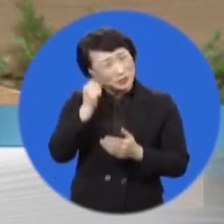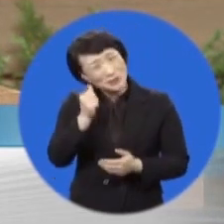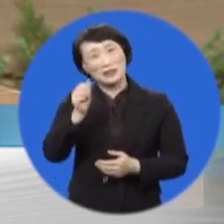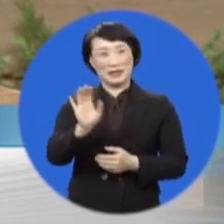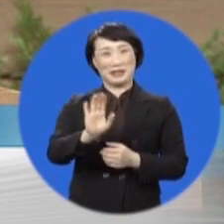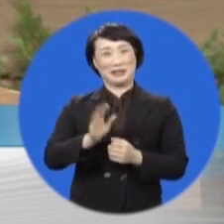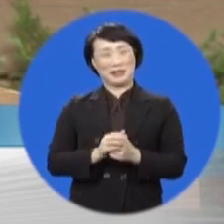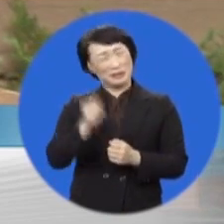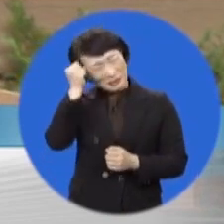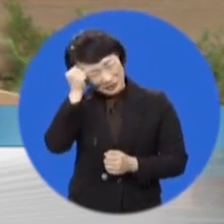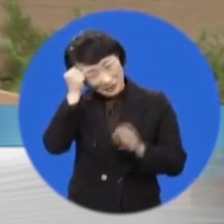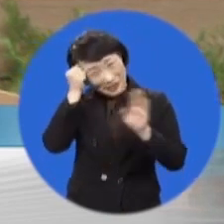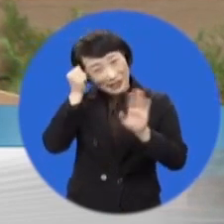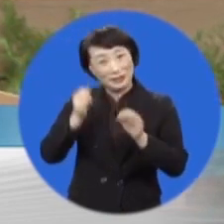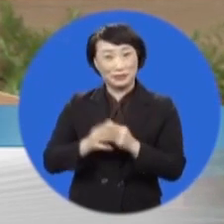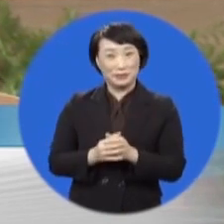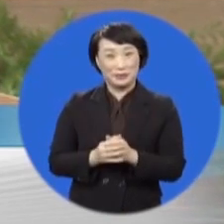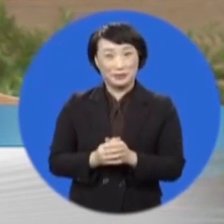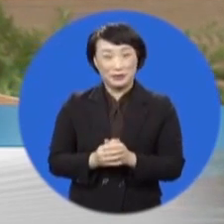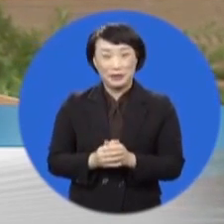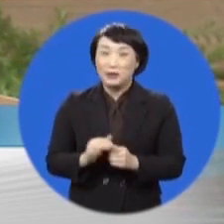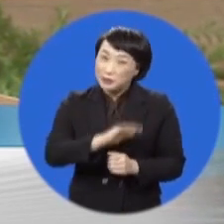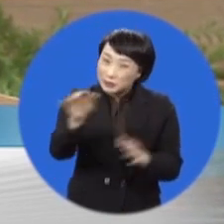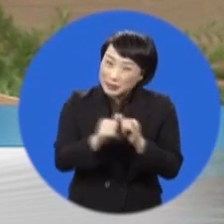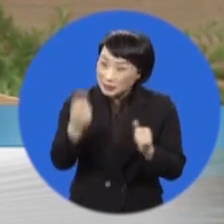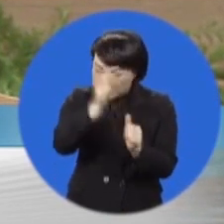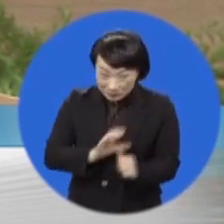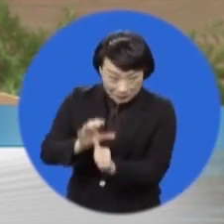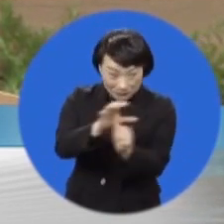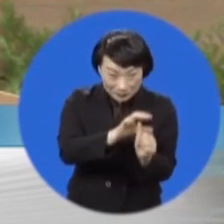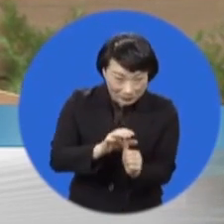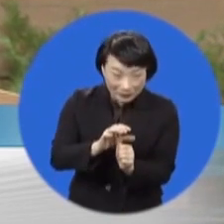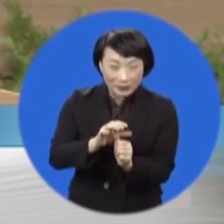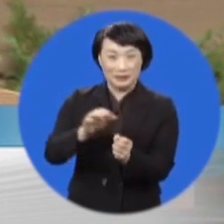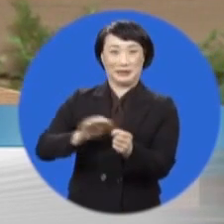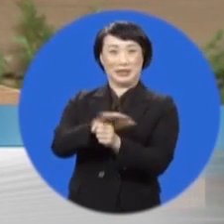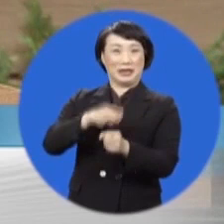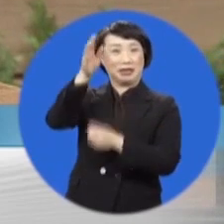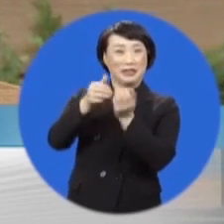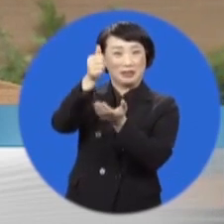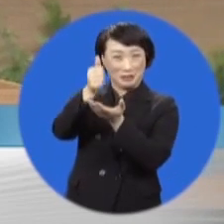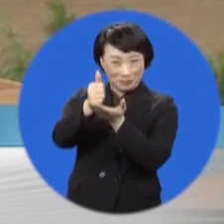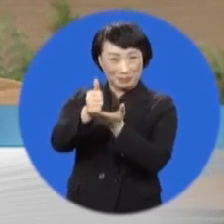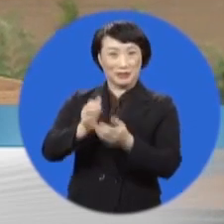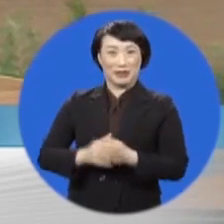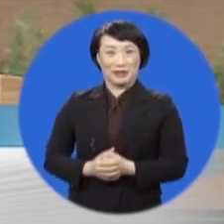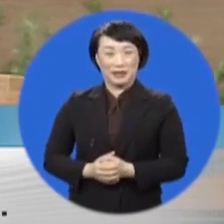않고 충언 씨도 않고 우리를 지키시는 사랑의 하나님이시다